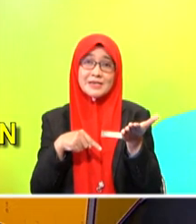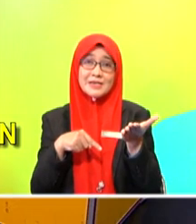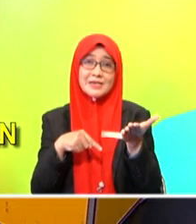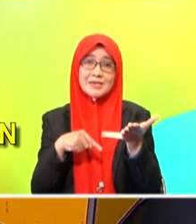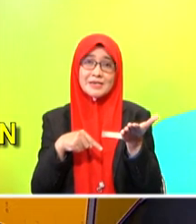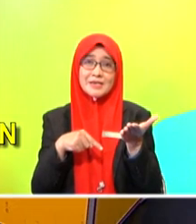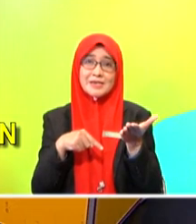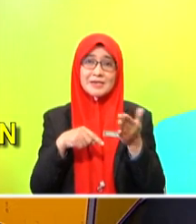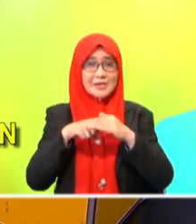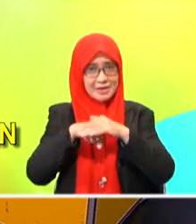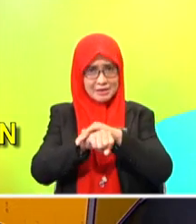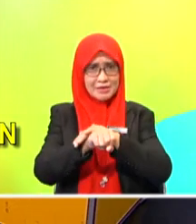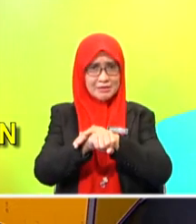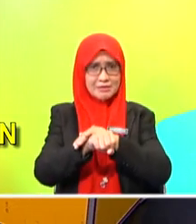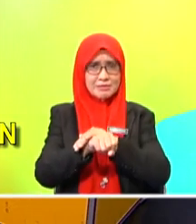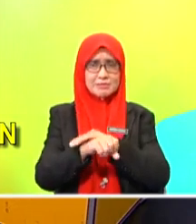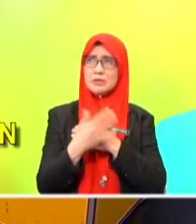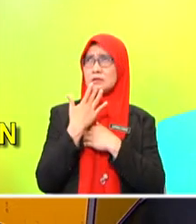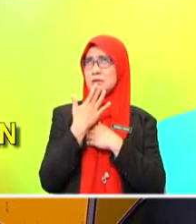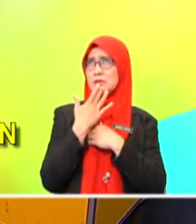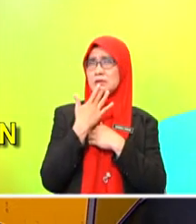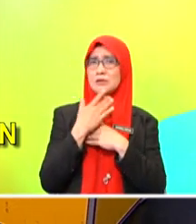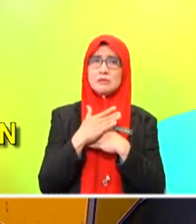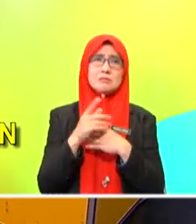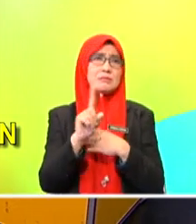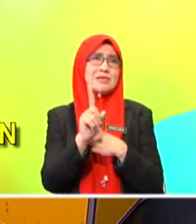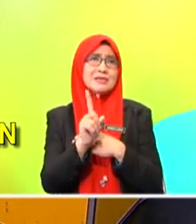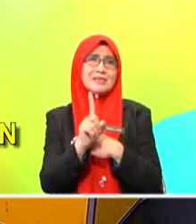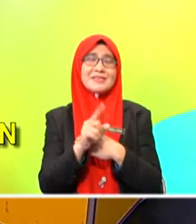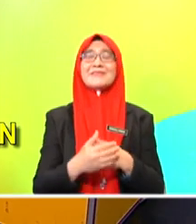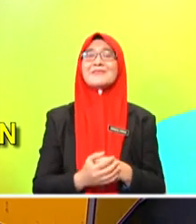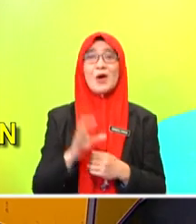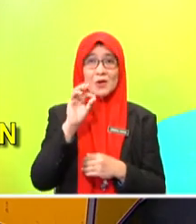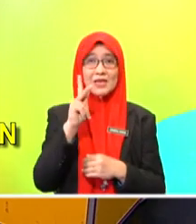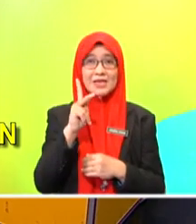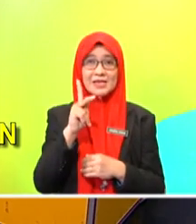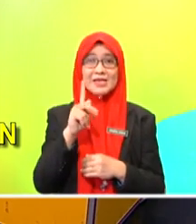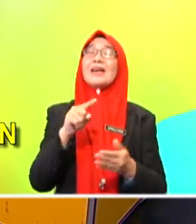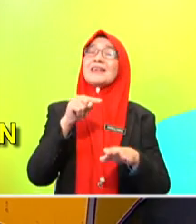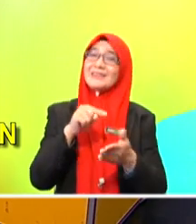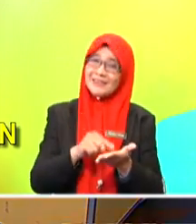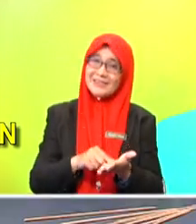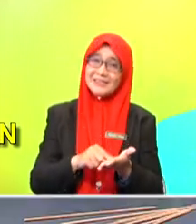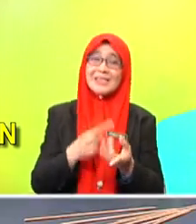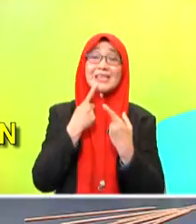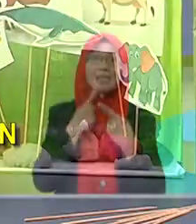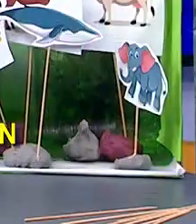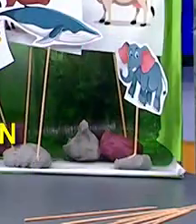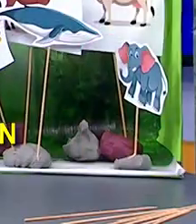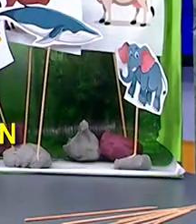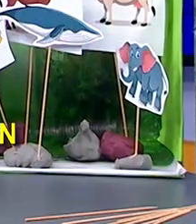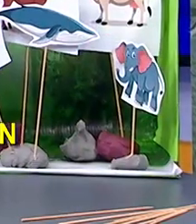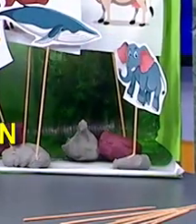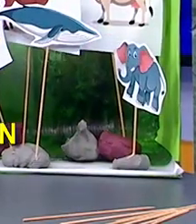Melahirkan. Sini ya cikgu. Okey. Ini jawapan Ria. Okey,